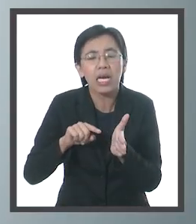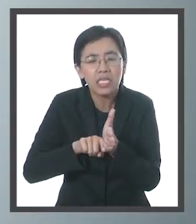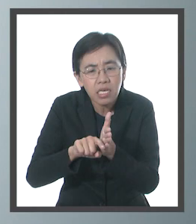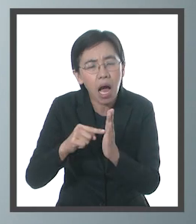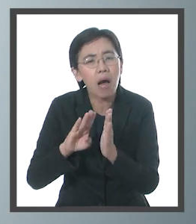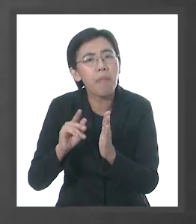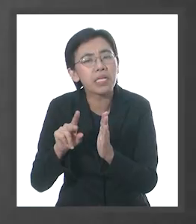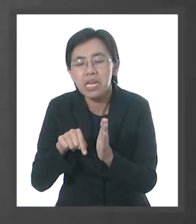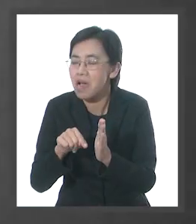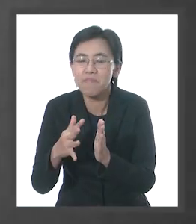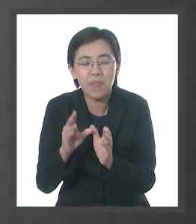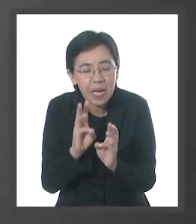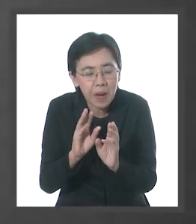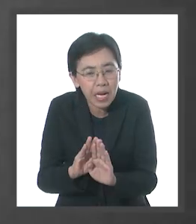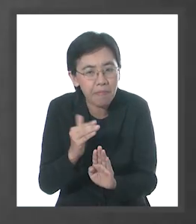งๆ ใช่ค่ะ